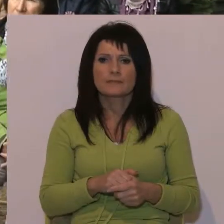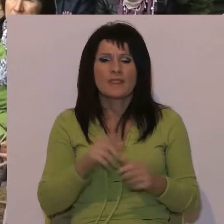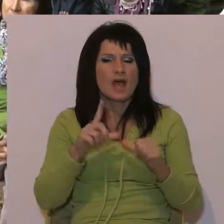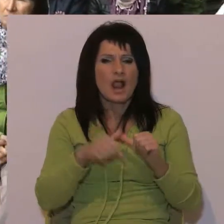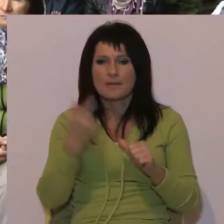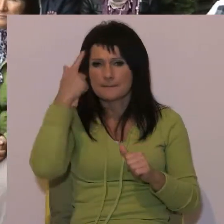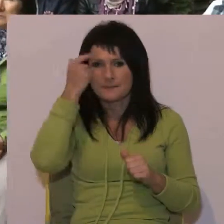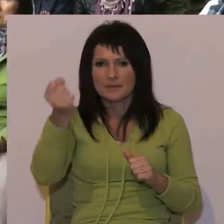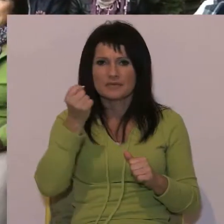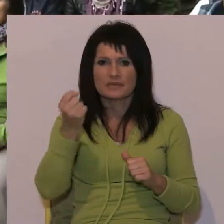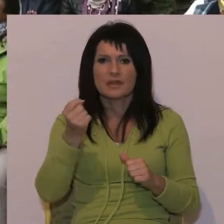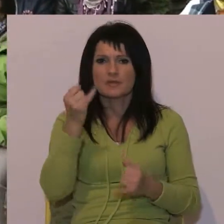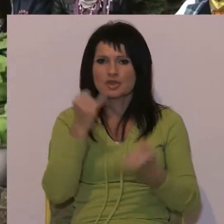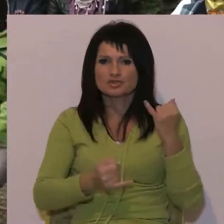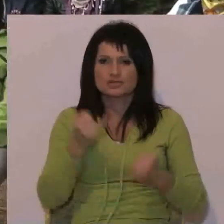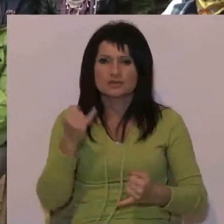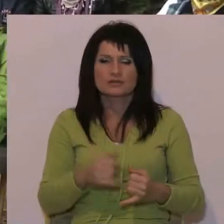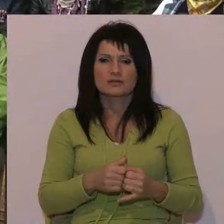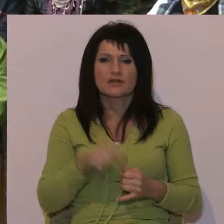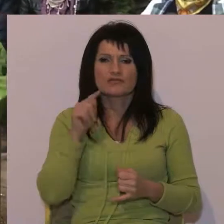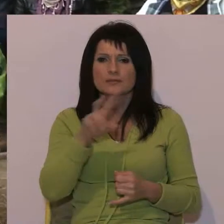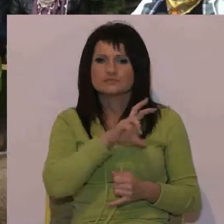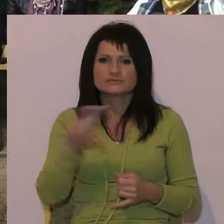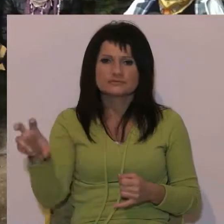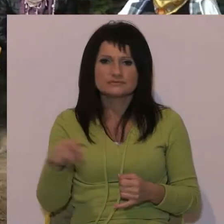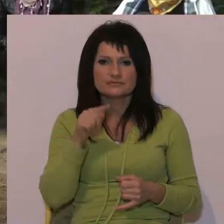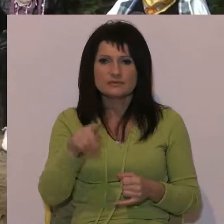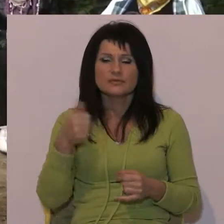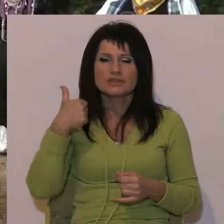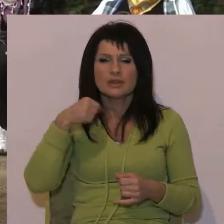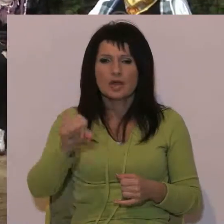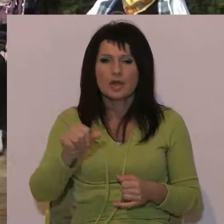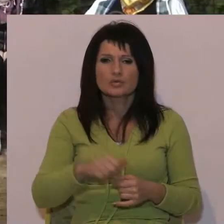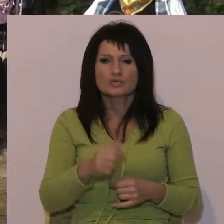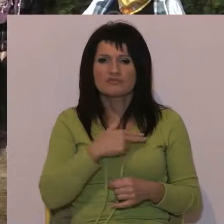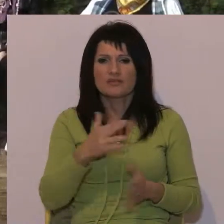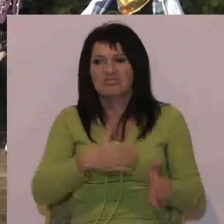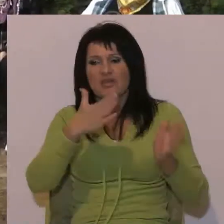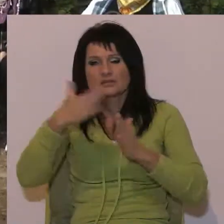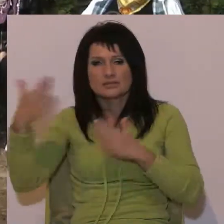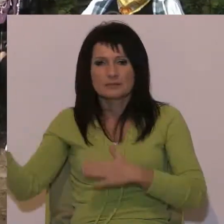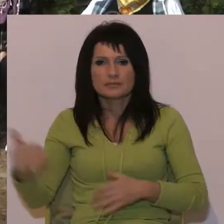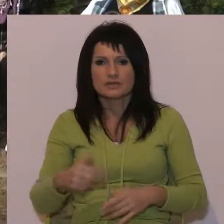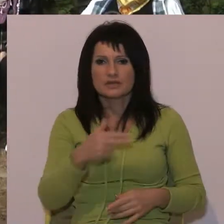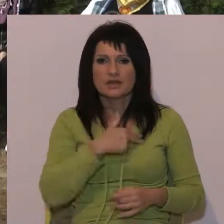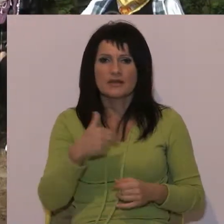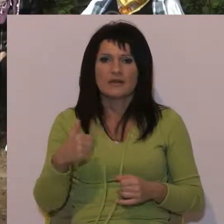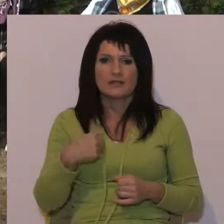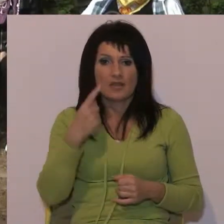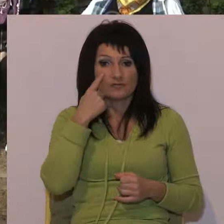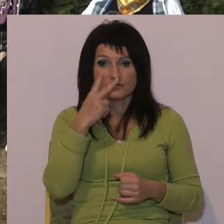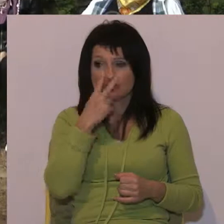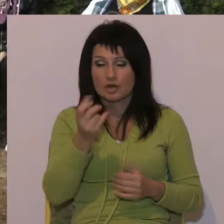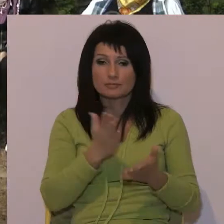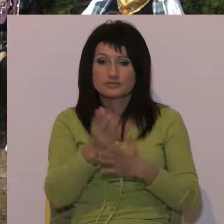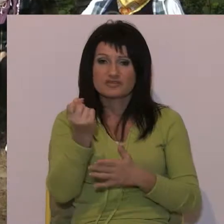pamiętajmy, jeżeli w tym czasie, w tym tygodniu, w następnym, nasz wzrok przez